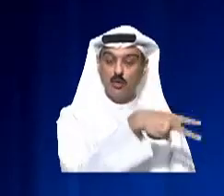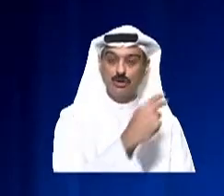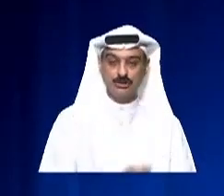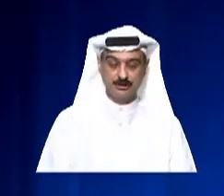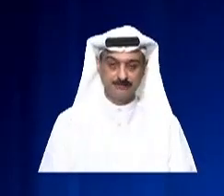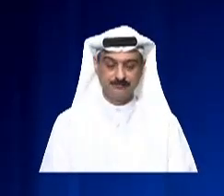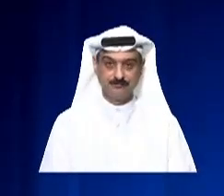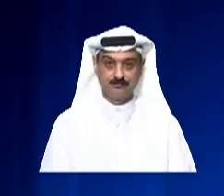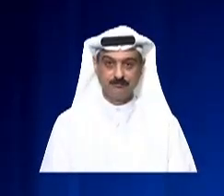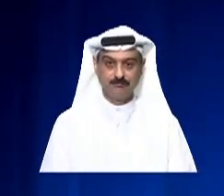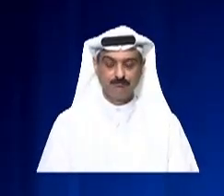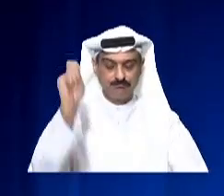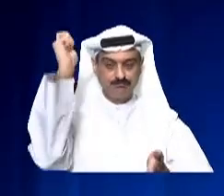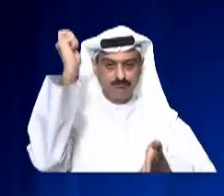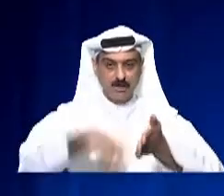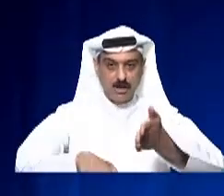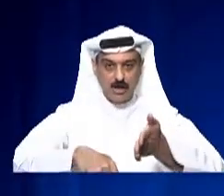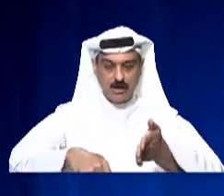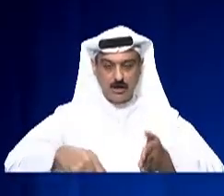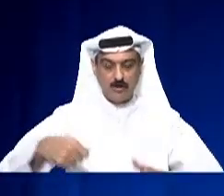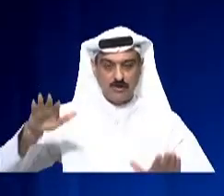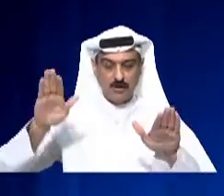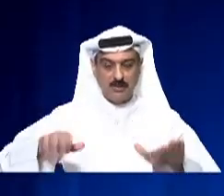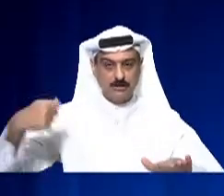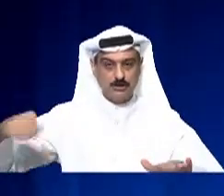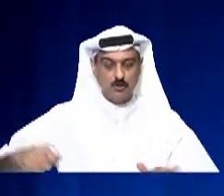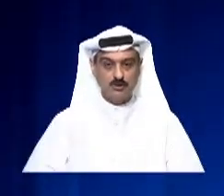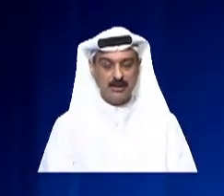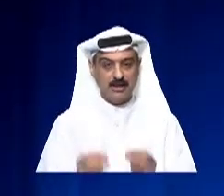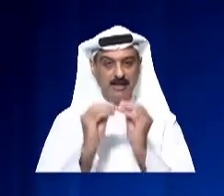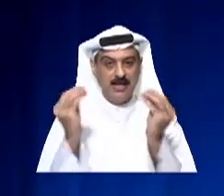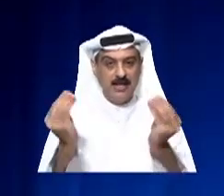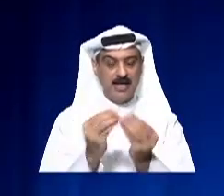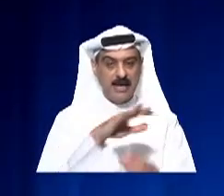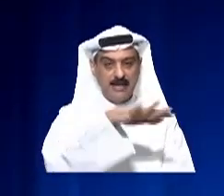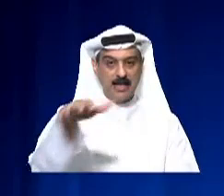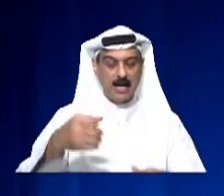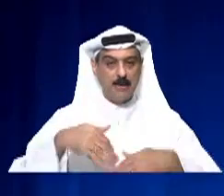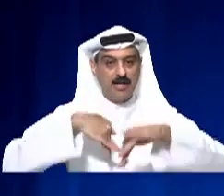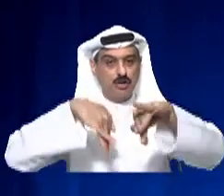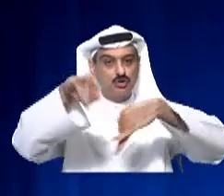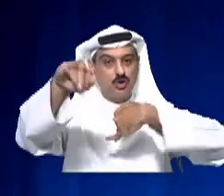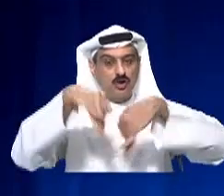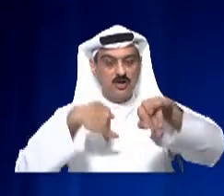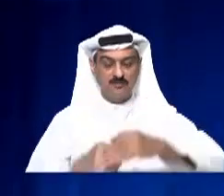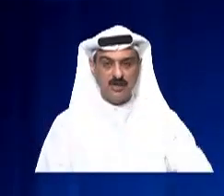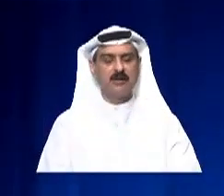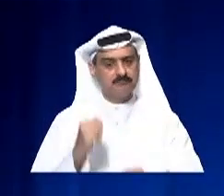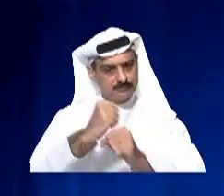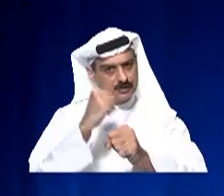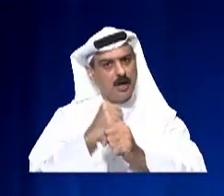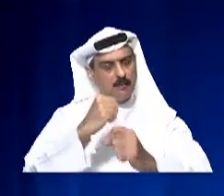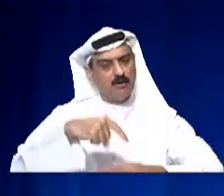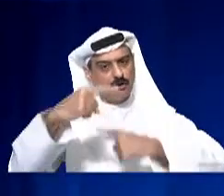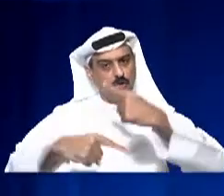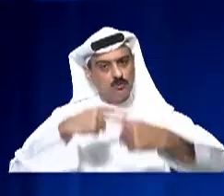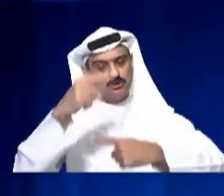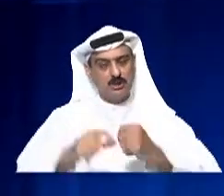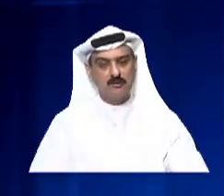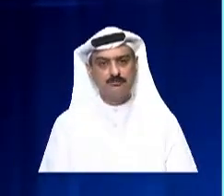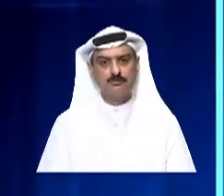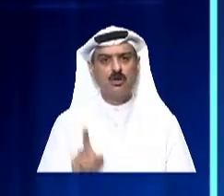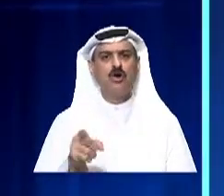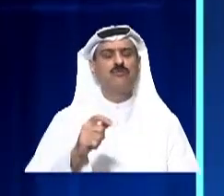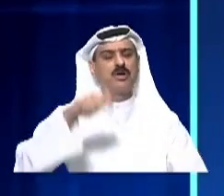2022-2023. وقرر مجلس الوزراء تكليف الهيئة العامة للطرق والنقل البري باستكمال جهودها المبذولة في هذا الشأن واتخاذ كل ما من